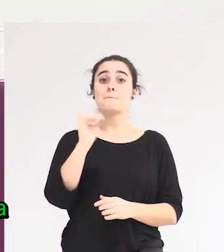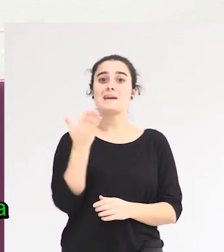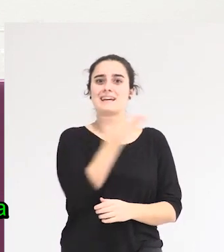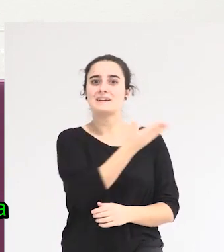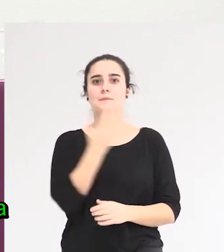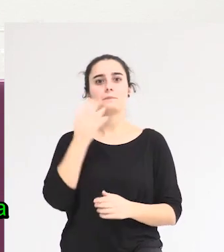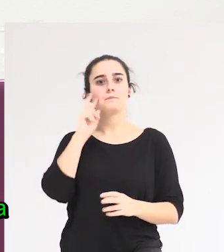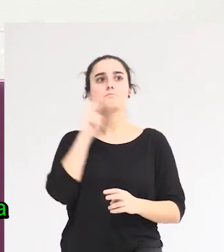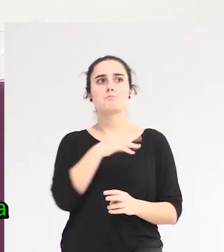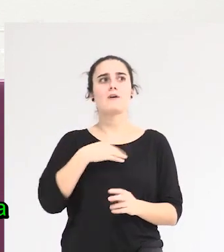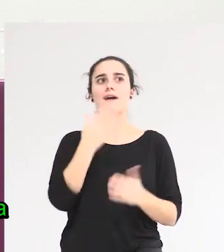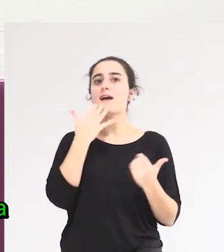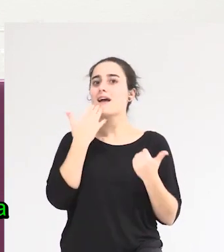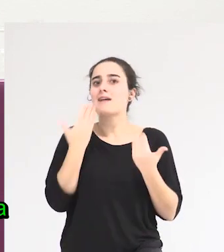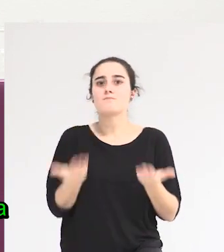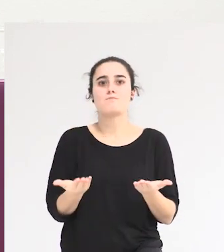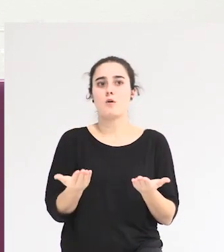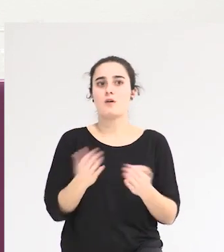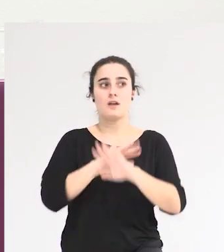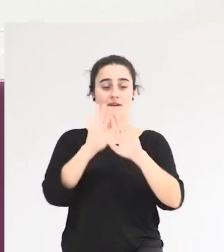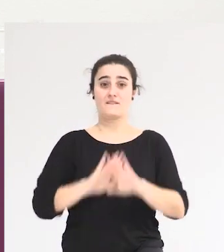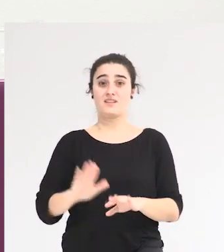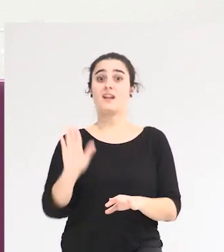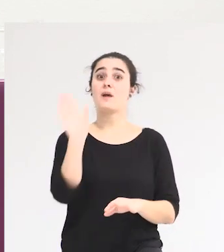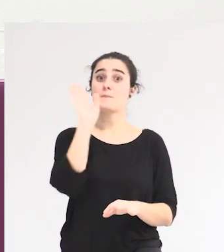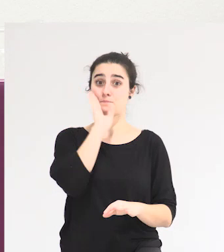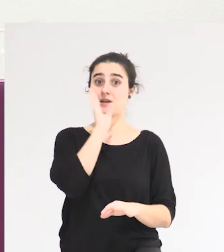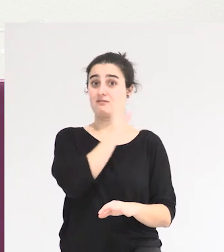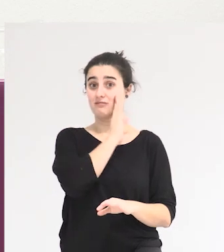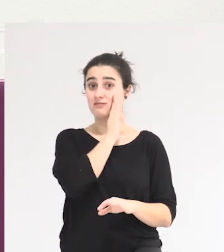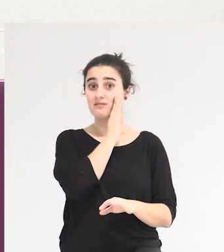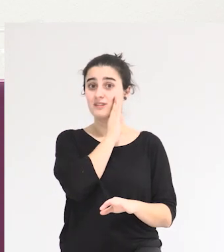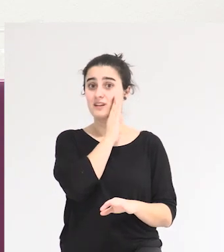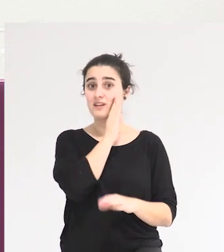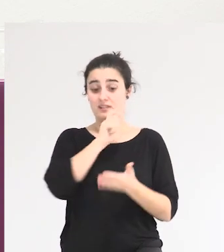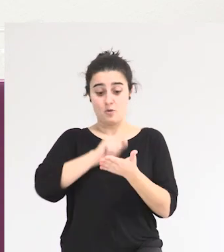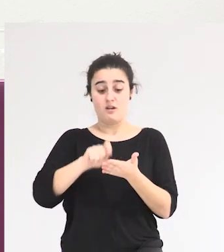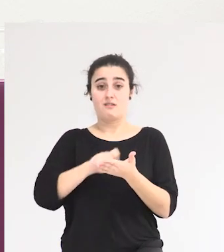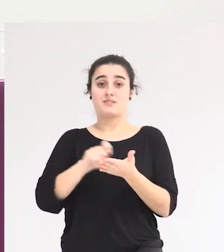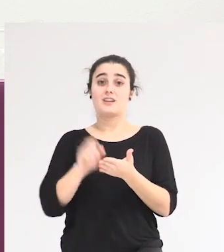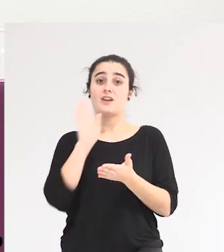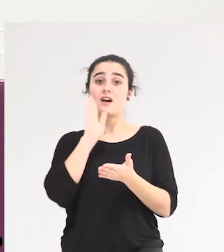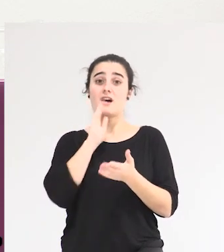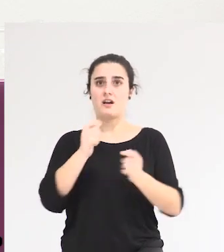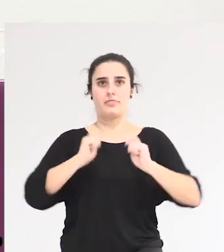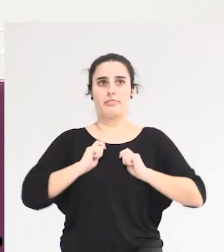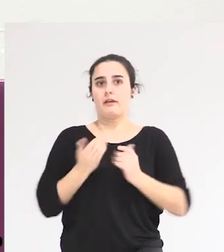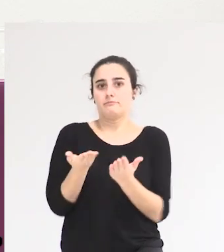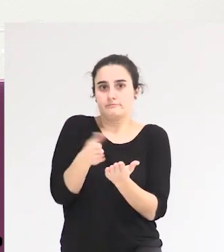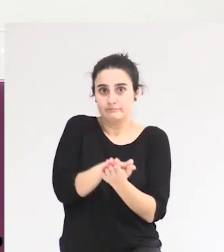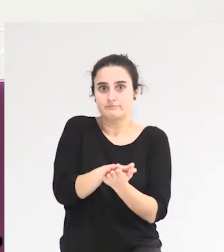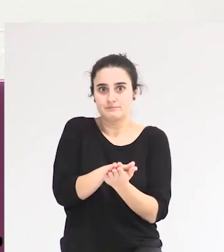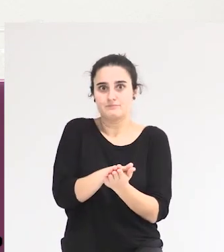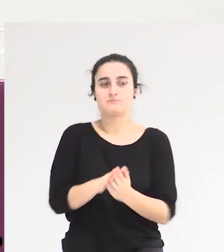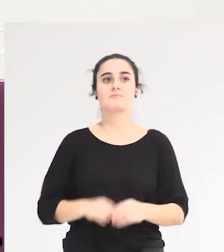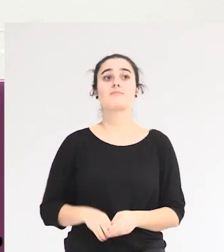zelan amatasunak literalki hil egin zuen idazle hau, ez da. Jaiotza horretatik hala